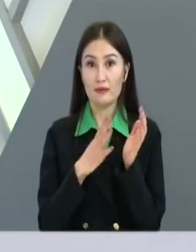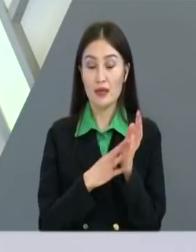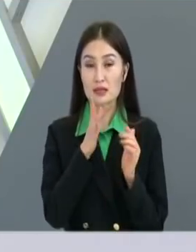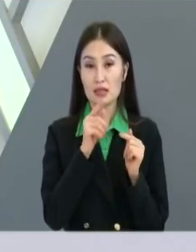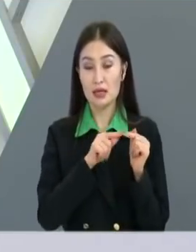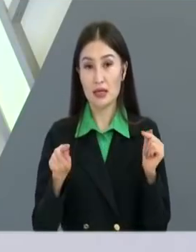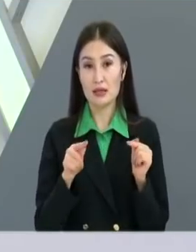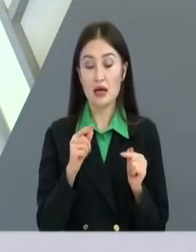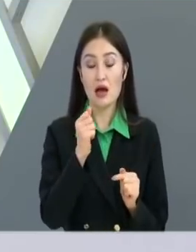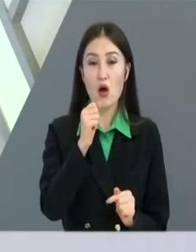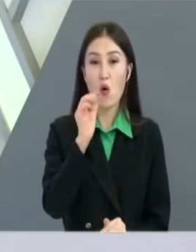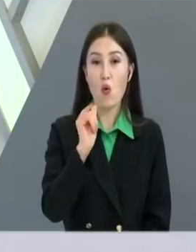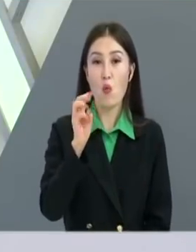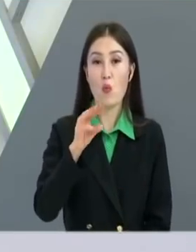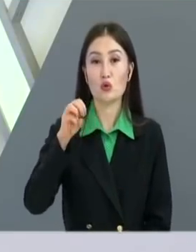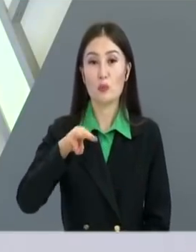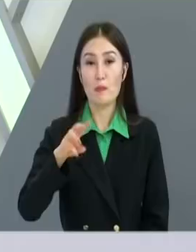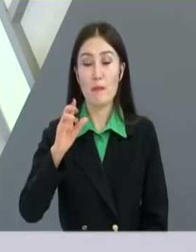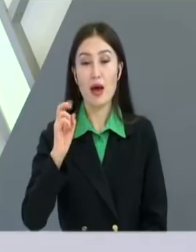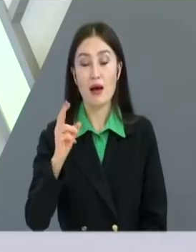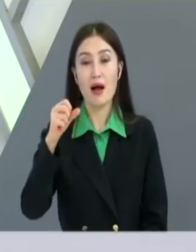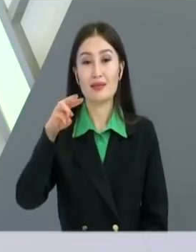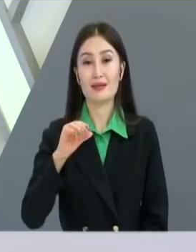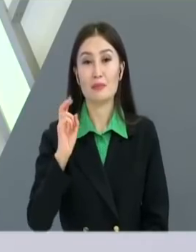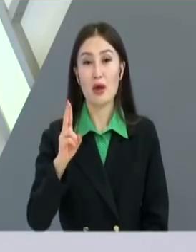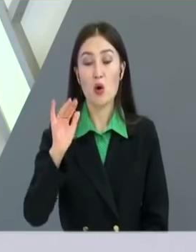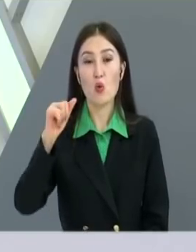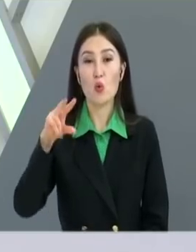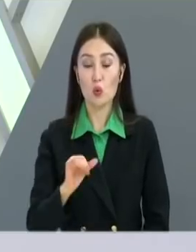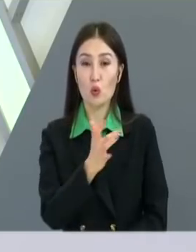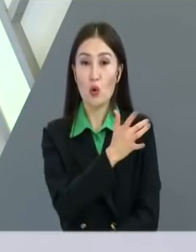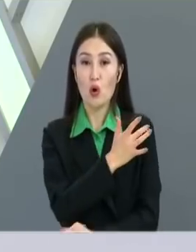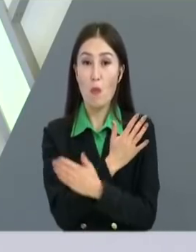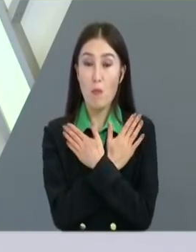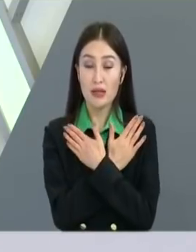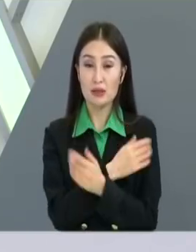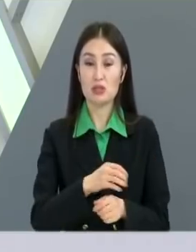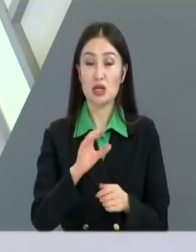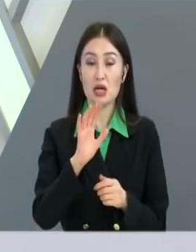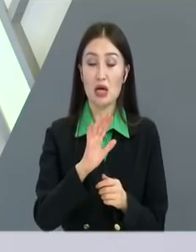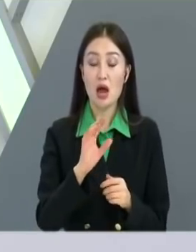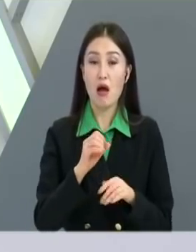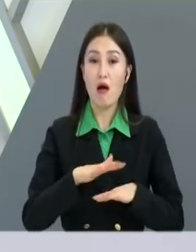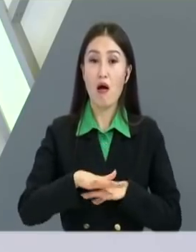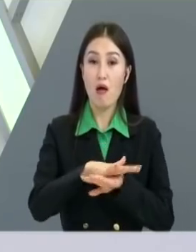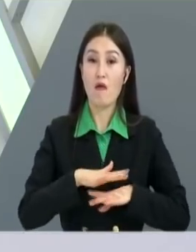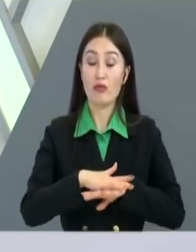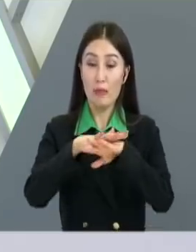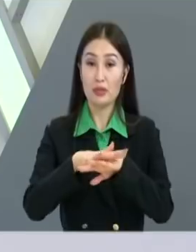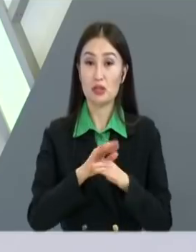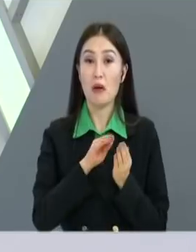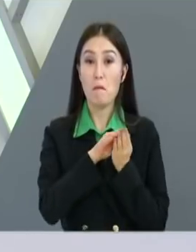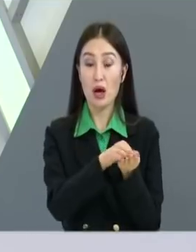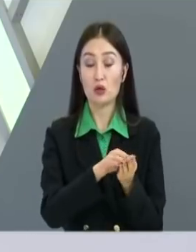19-летний Медбек Алтынбек Улу, погибший в результате беспорядков после митинга на площади Алатау в ночь с 5 на 6 октября,